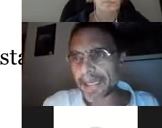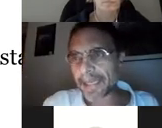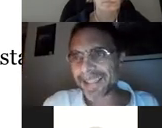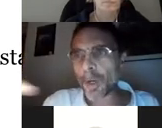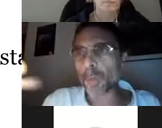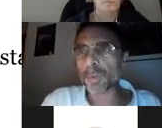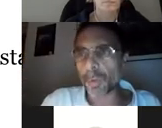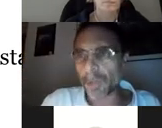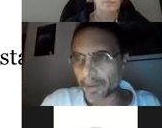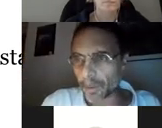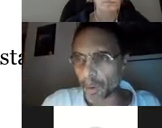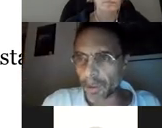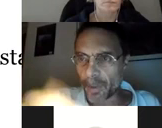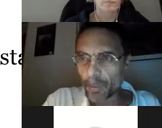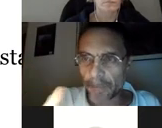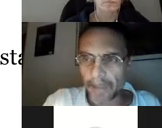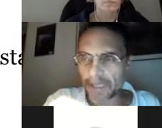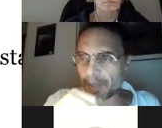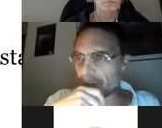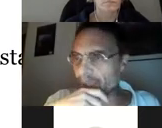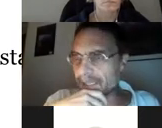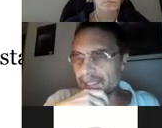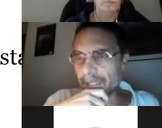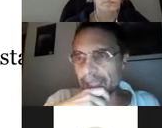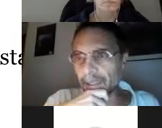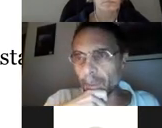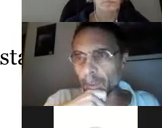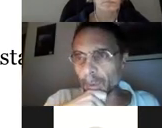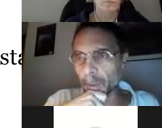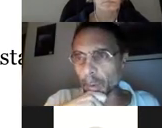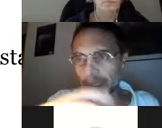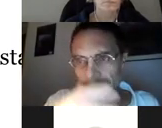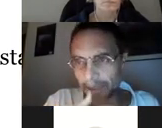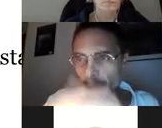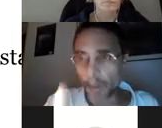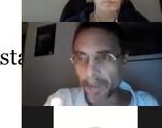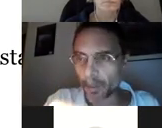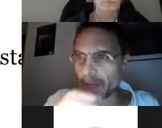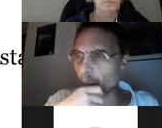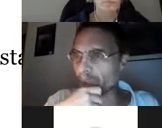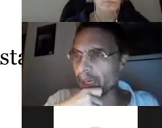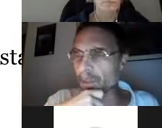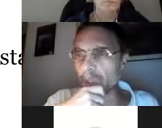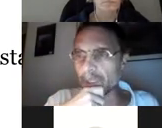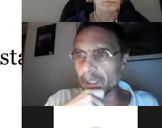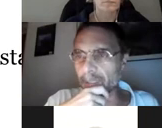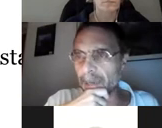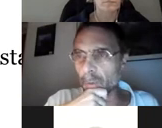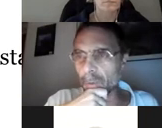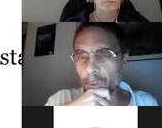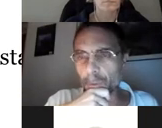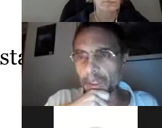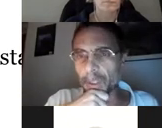né in maniera indiretta, controllando, e questo mi sembrava già abbastanza evidente da quanto detto da chi mi è presidito, in particolare dall'ultima relazione di